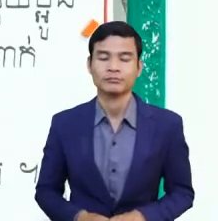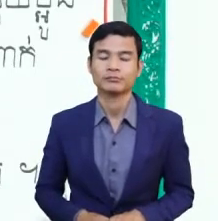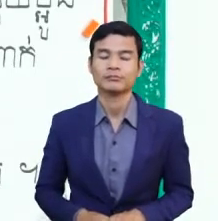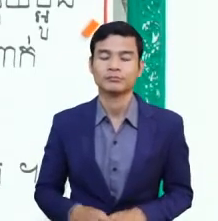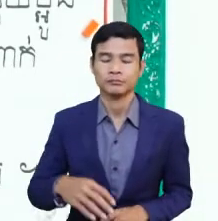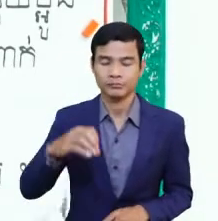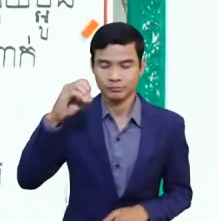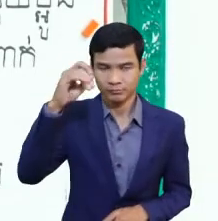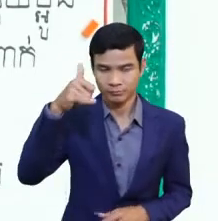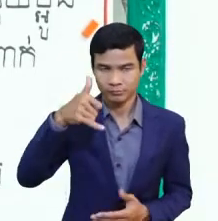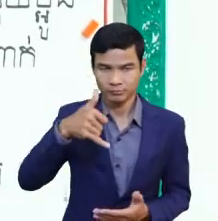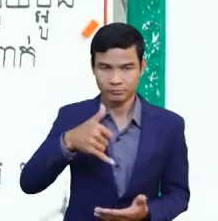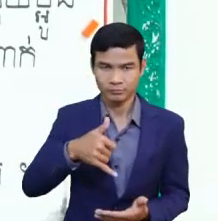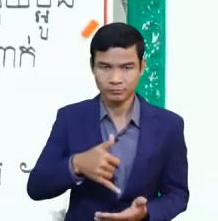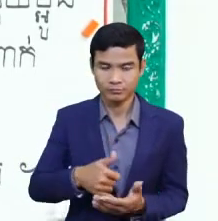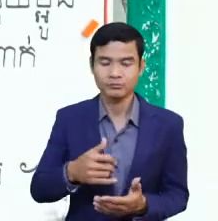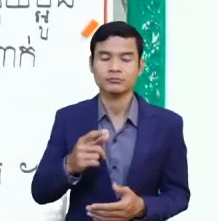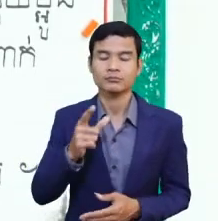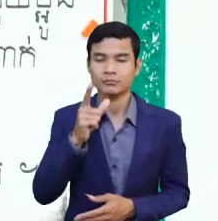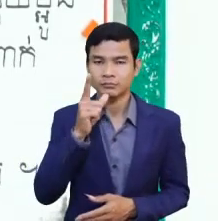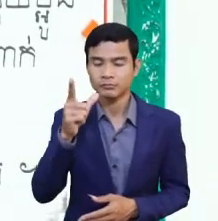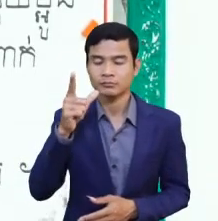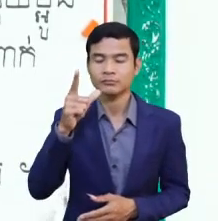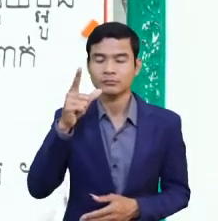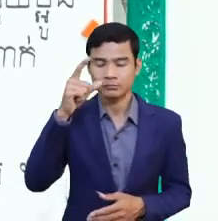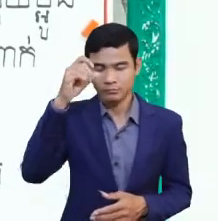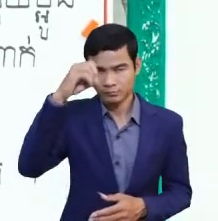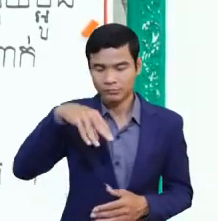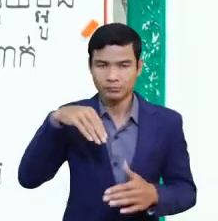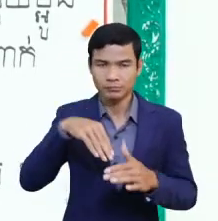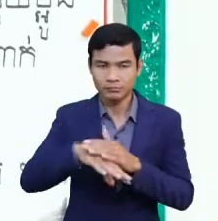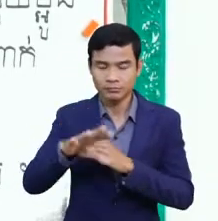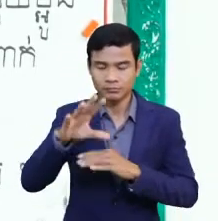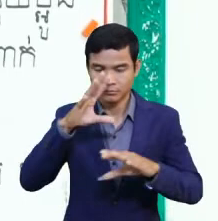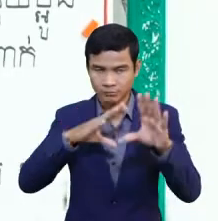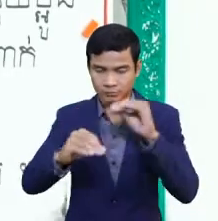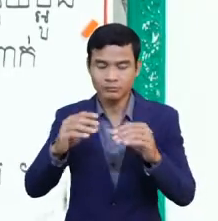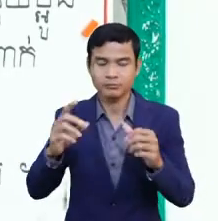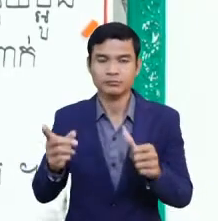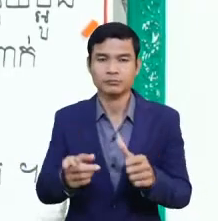tháng ngày ní chia tháng ngày cho riêng đồng bồn